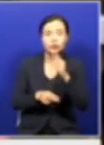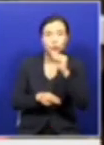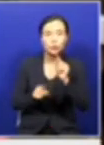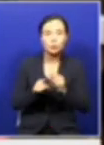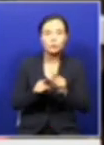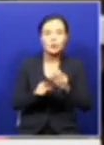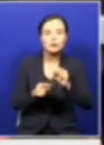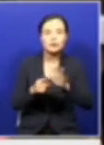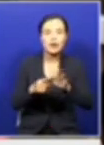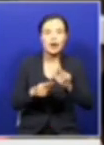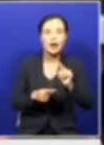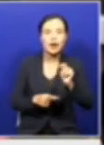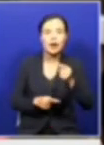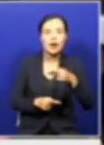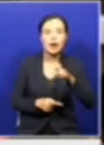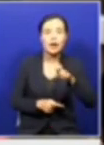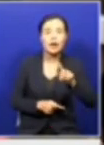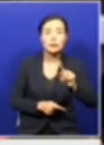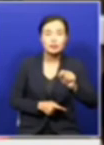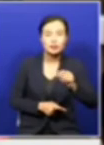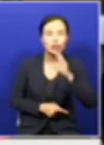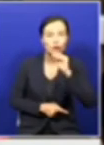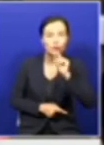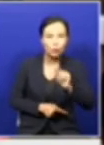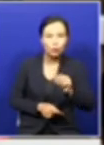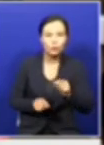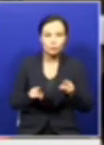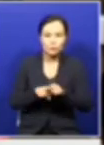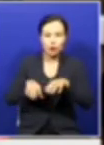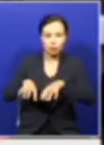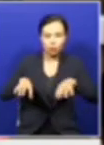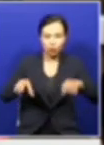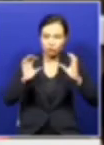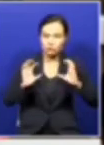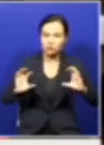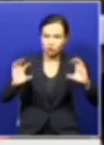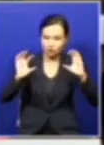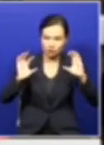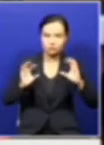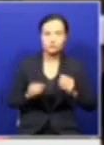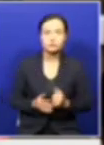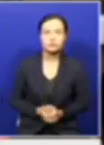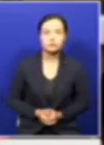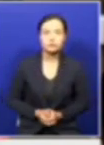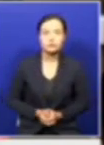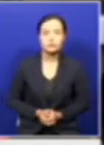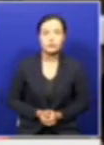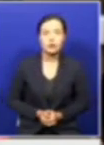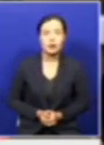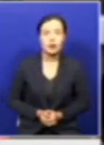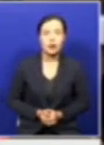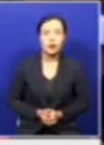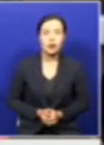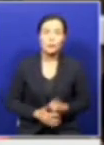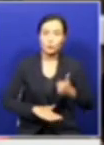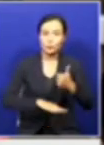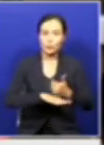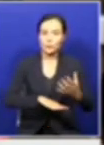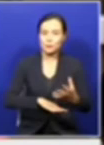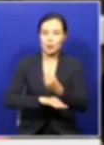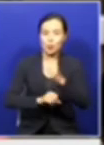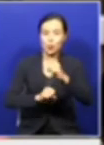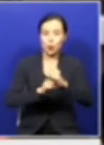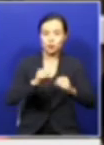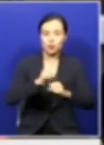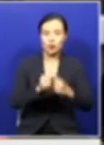ดไว้เมื่อสักครู่ก็คือว่าเป็นเรื่องที่หน่วยงานราชการกับผู้รับเหมาหรือว่าผู้รับ